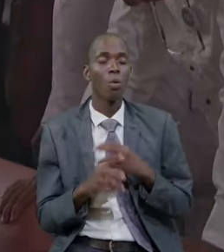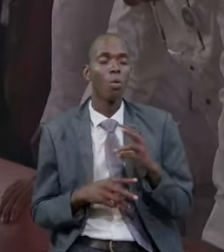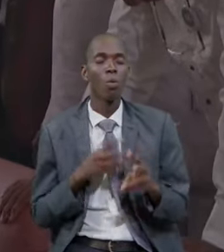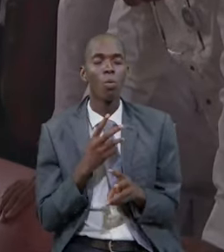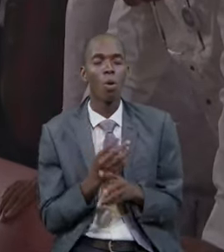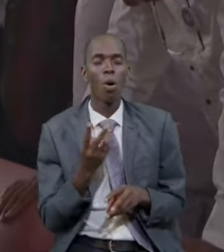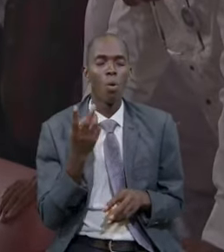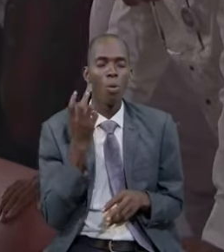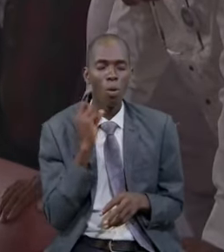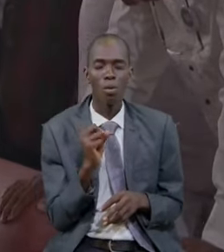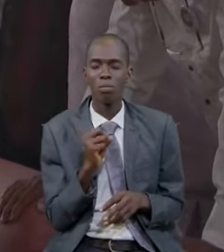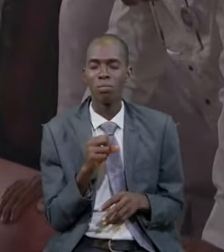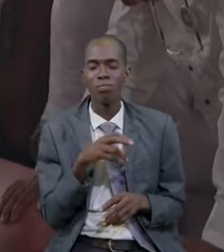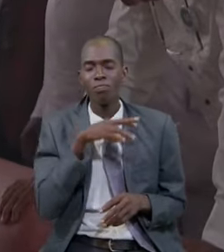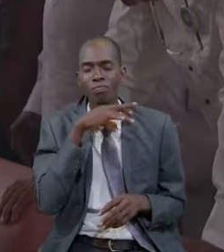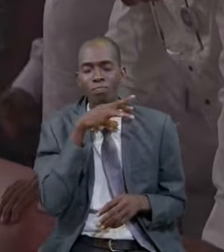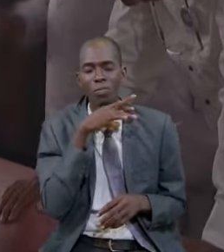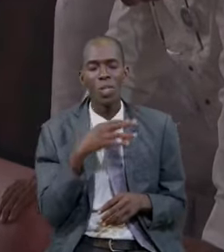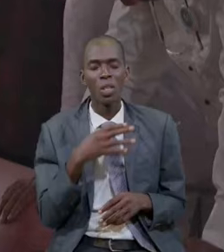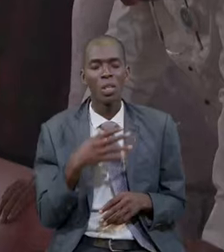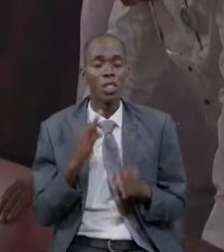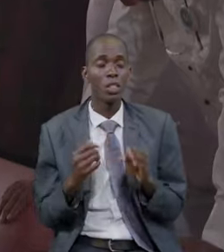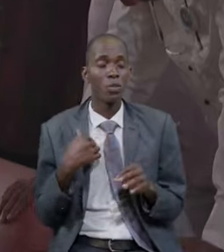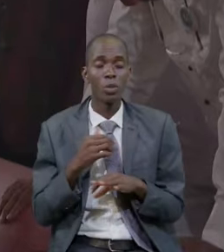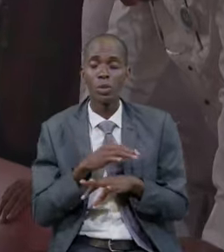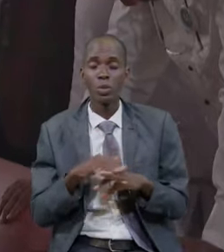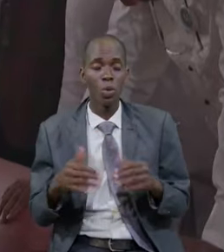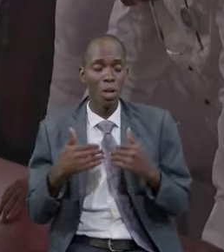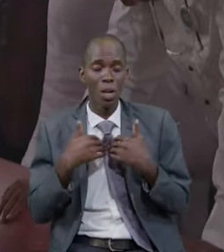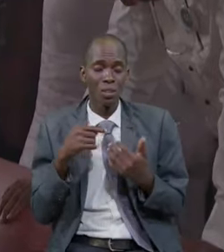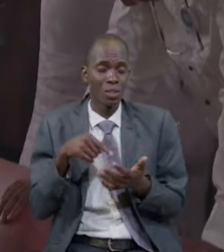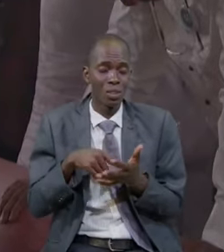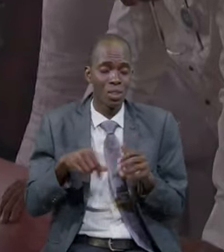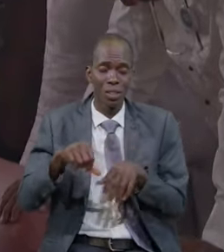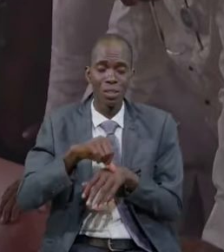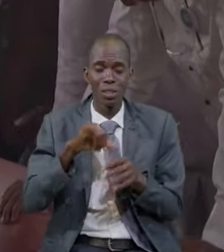Tel que nous l'avons venu, nous l'avons vu. Mais il faut une onction qui transforme notre monde.